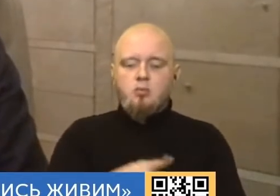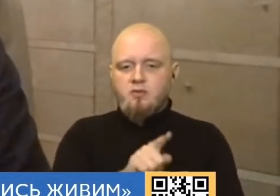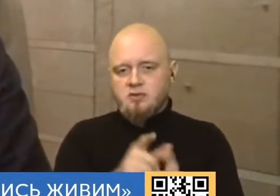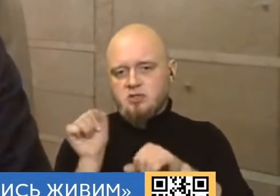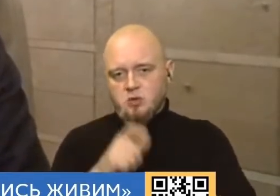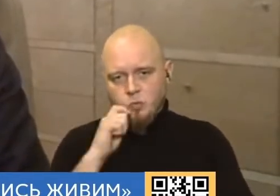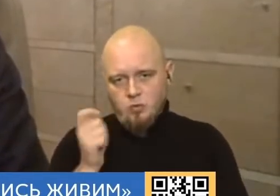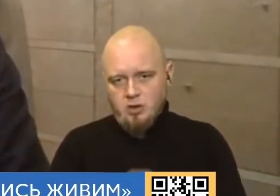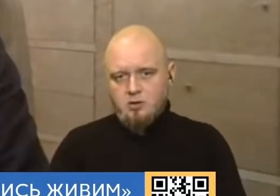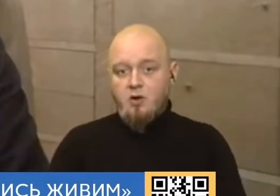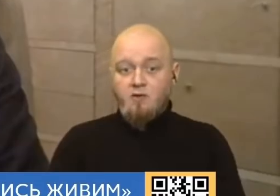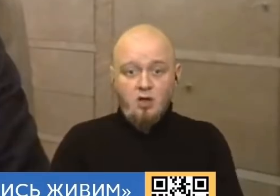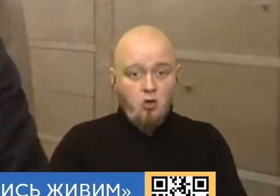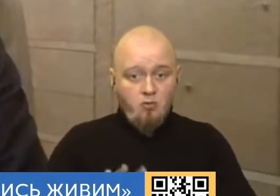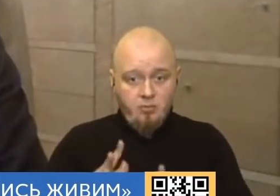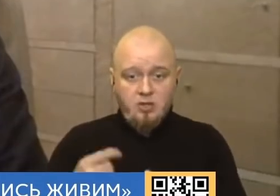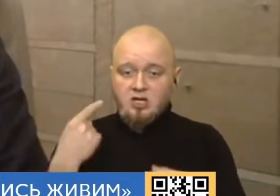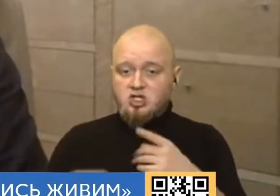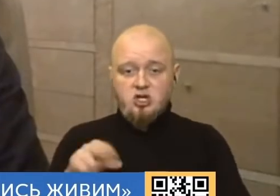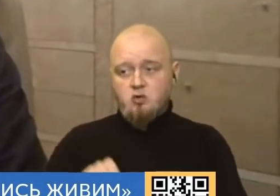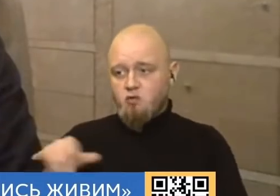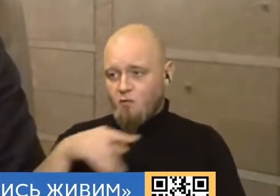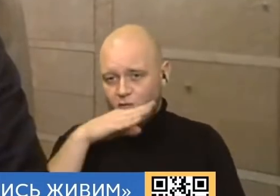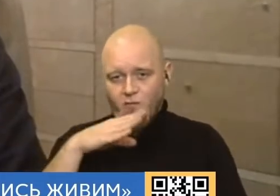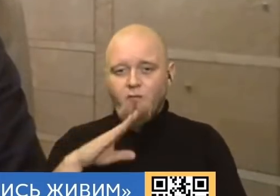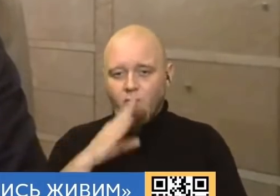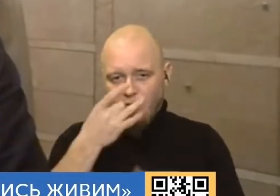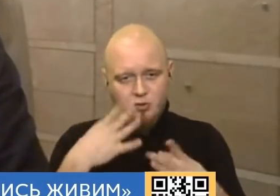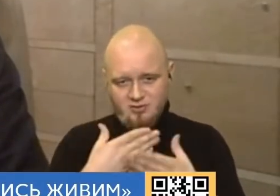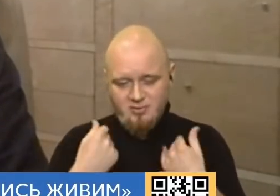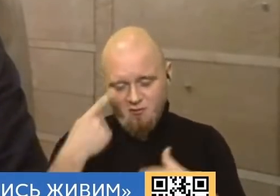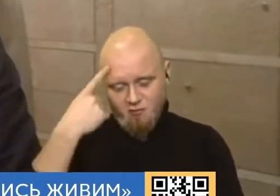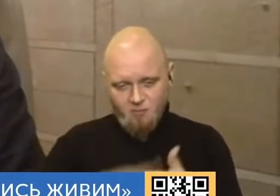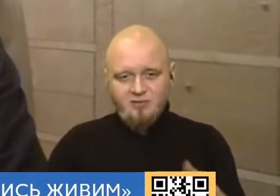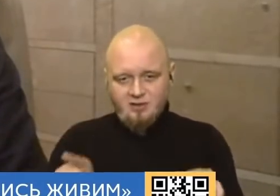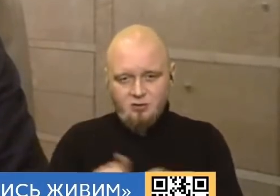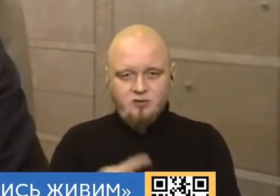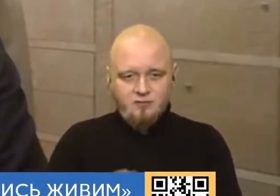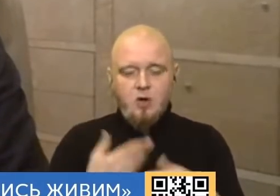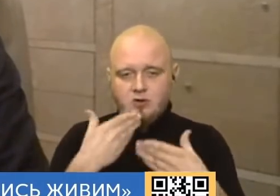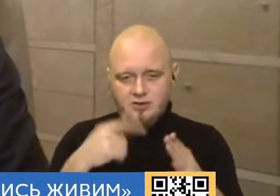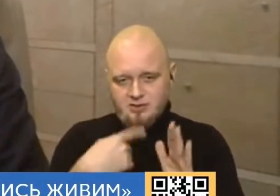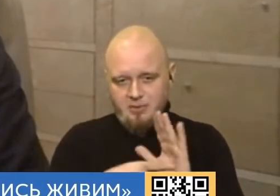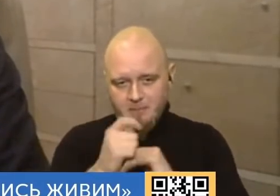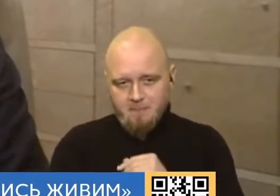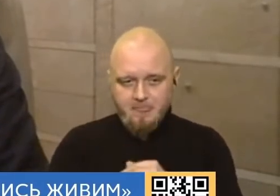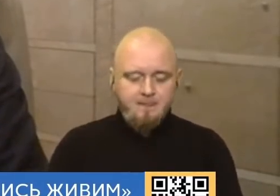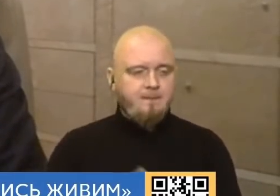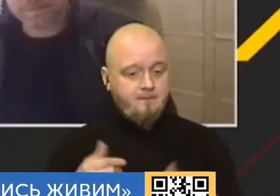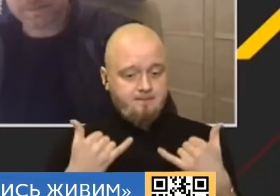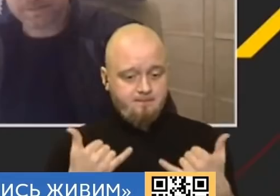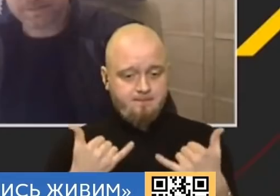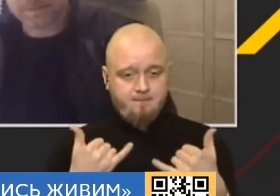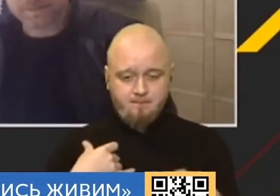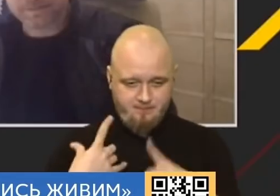Україну. В такому разі інших шансів у ворога просто немає. Впевнений також в цьому, пане Денисе. Останнє запитання.